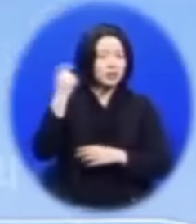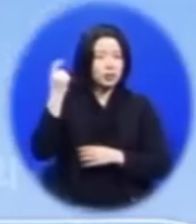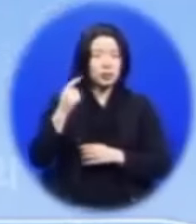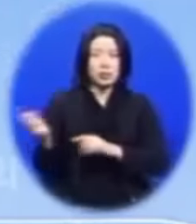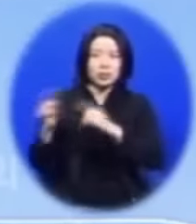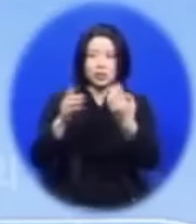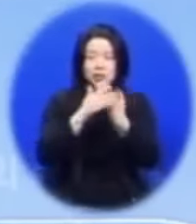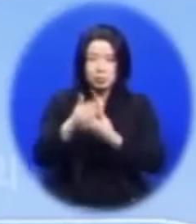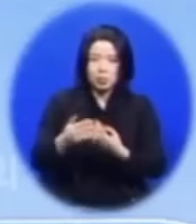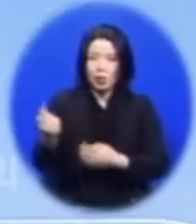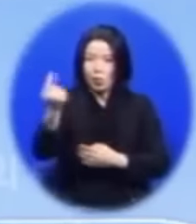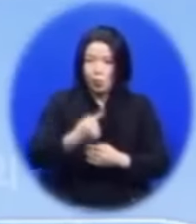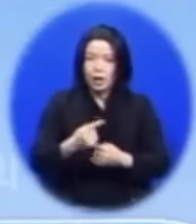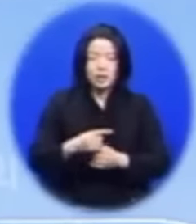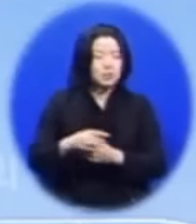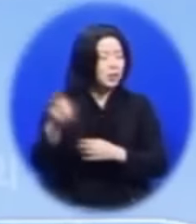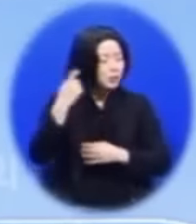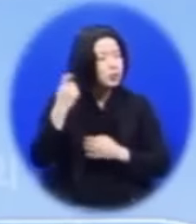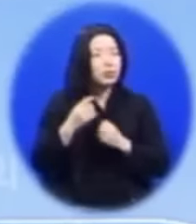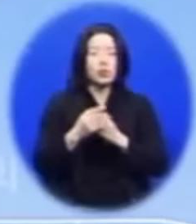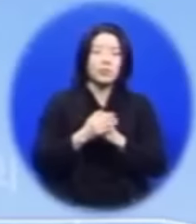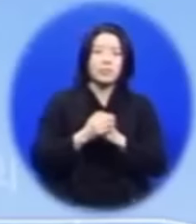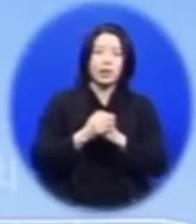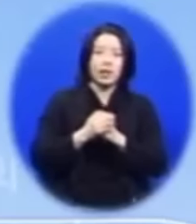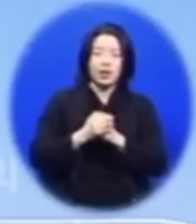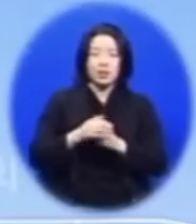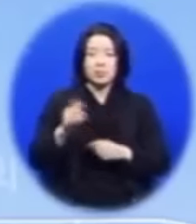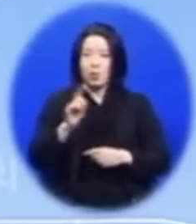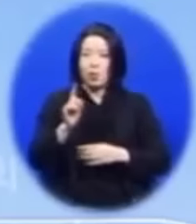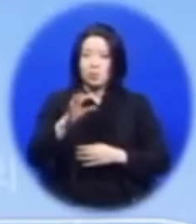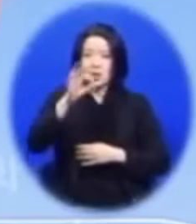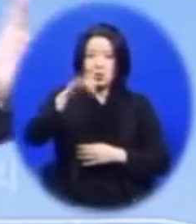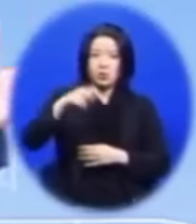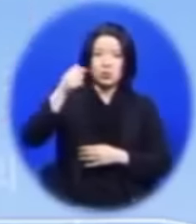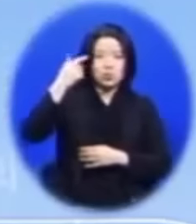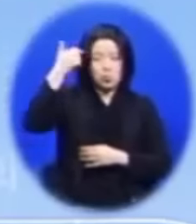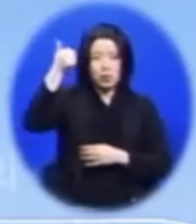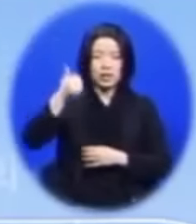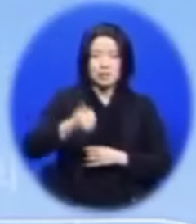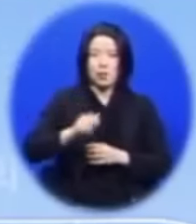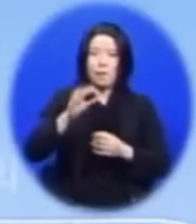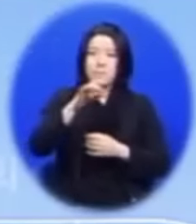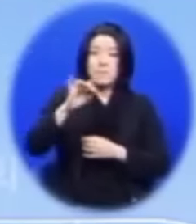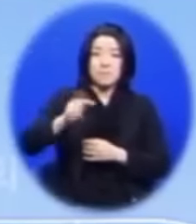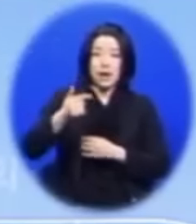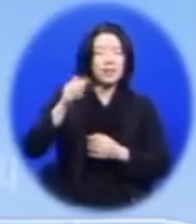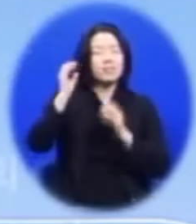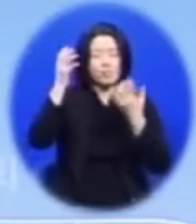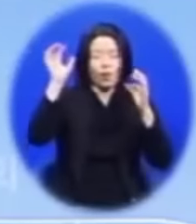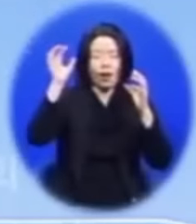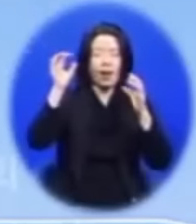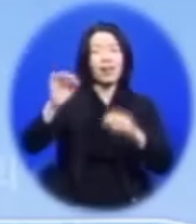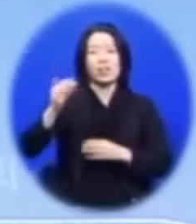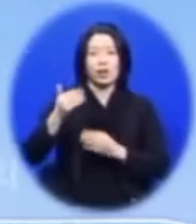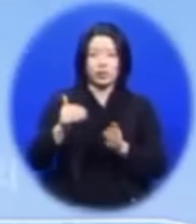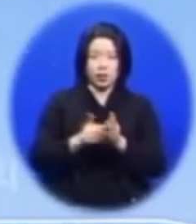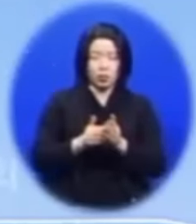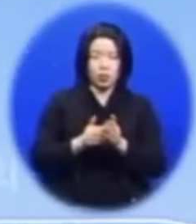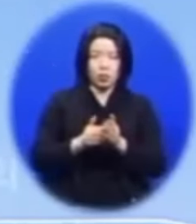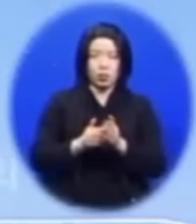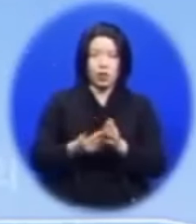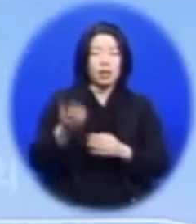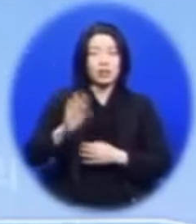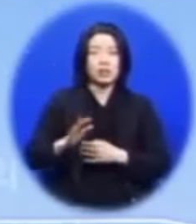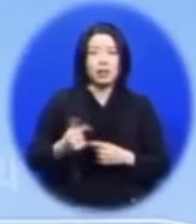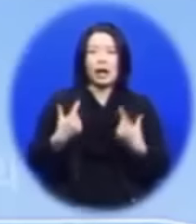집회에 참석하기도 하고 이랬 아주 뭐 유기성 목사 팬이 됐다고 그러더라고 그런데